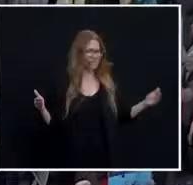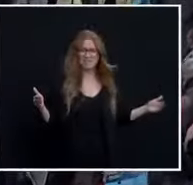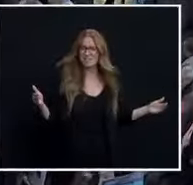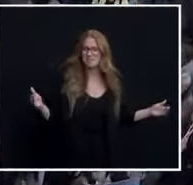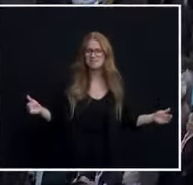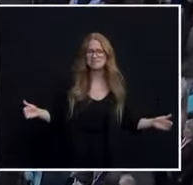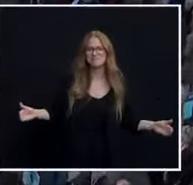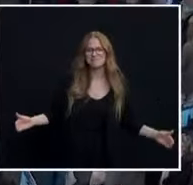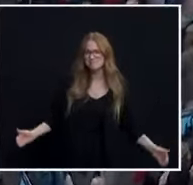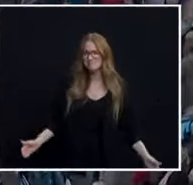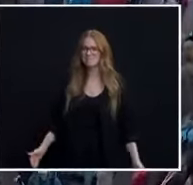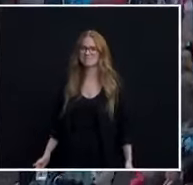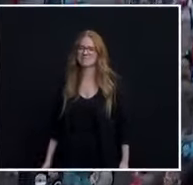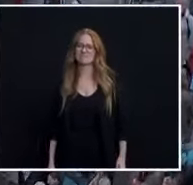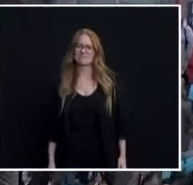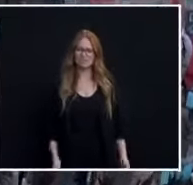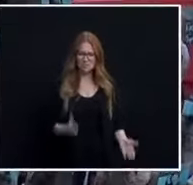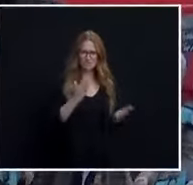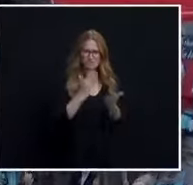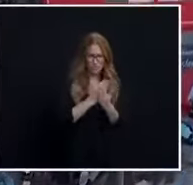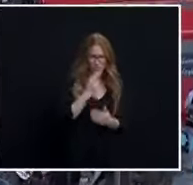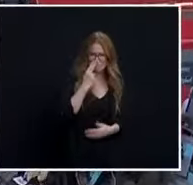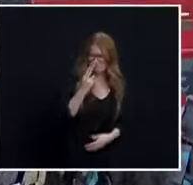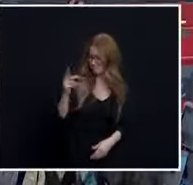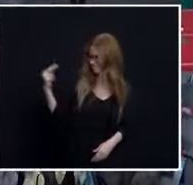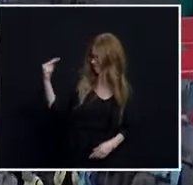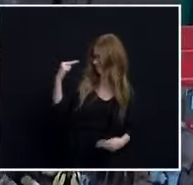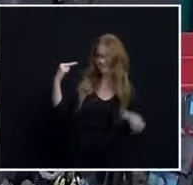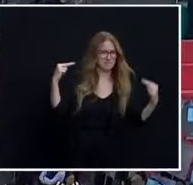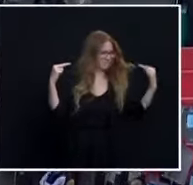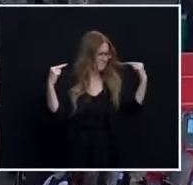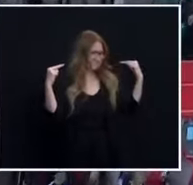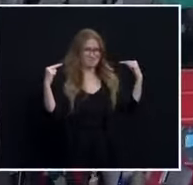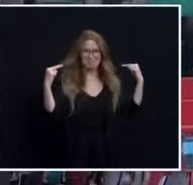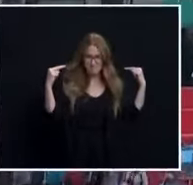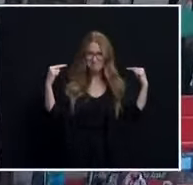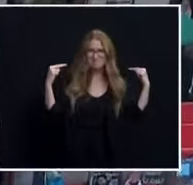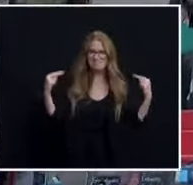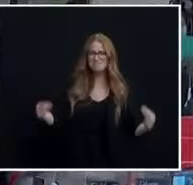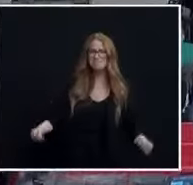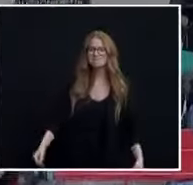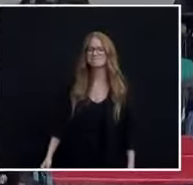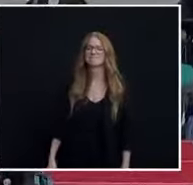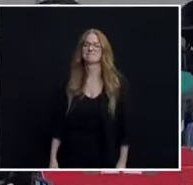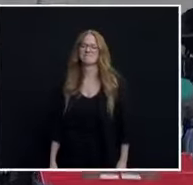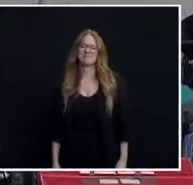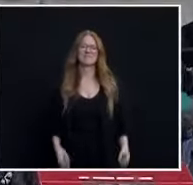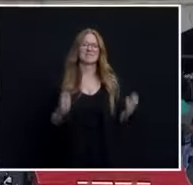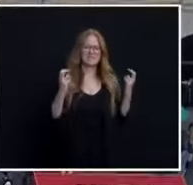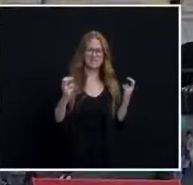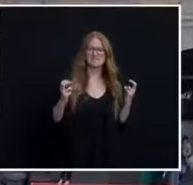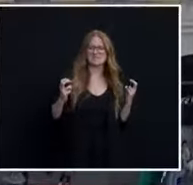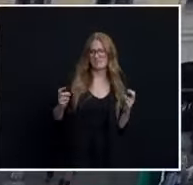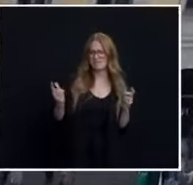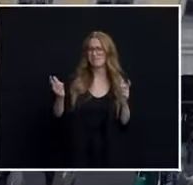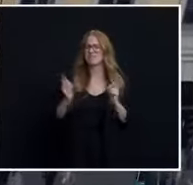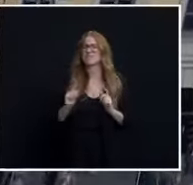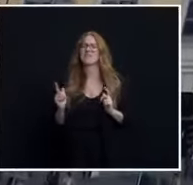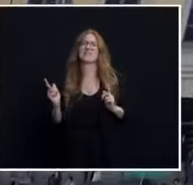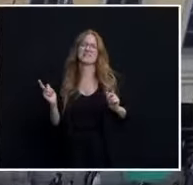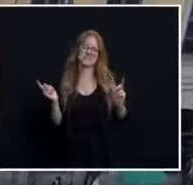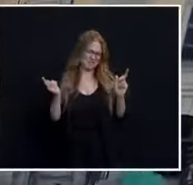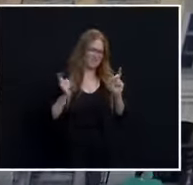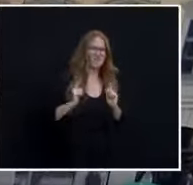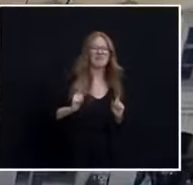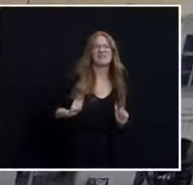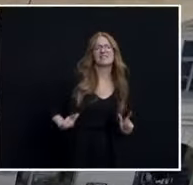dein Nachbar, der Lothar, hast das schon gesehen? Wie der schaut. 100 Jahre lang